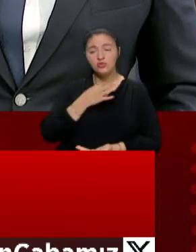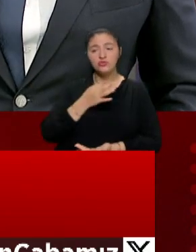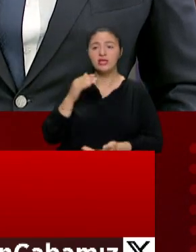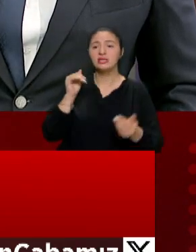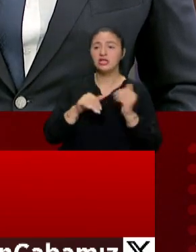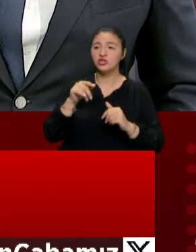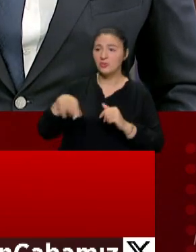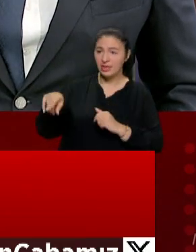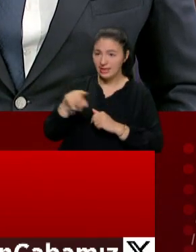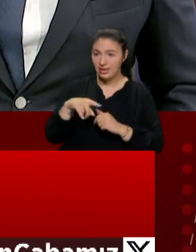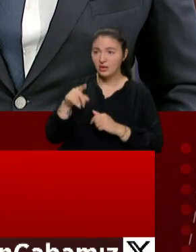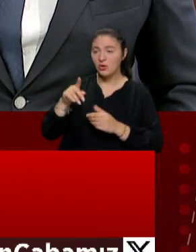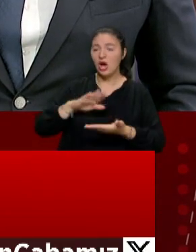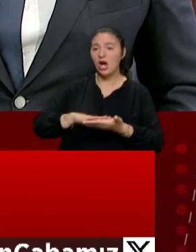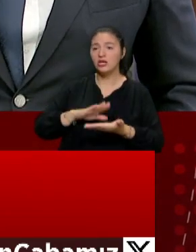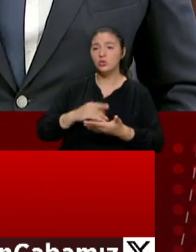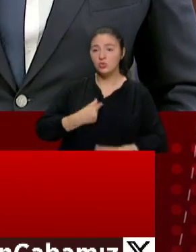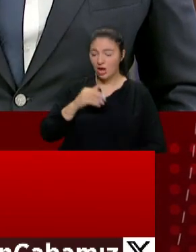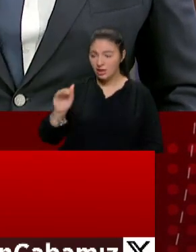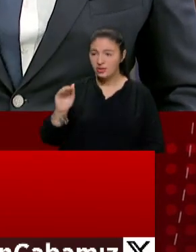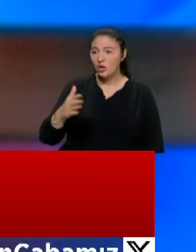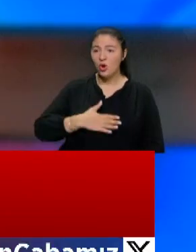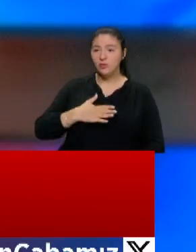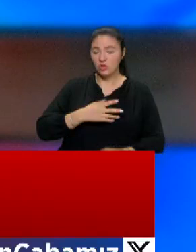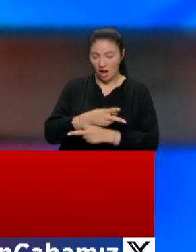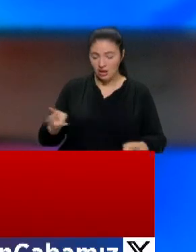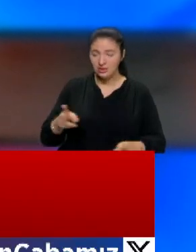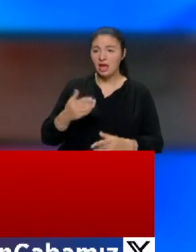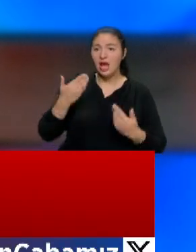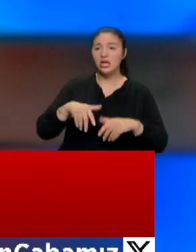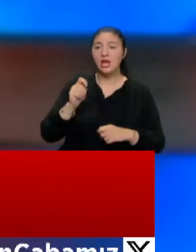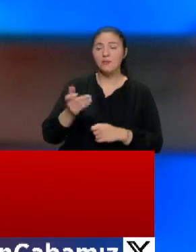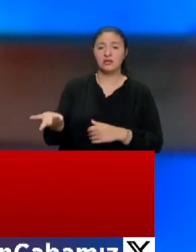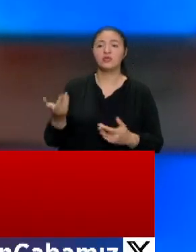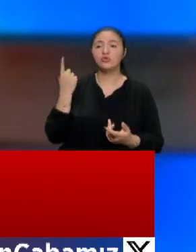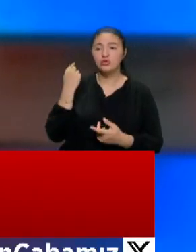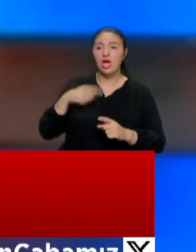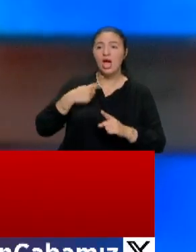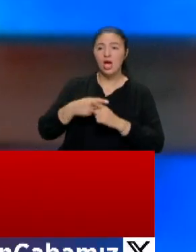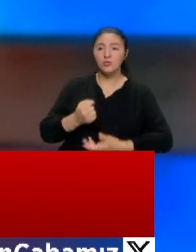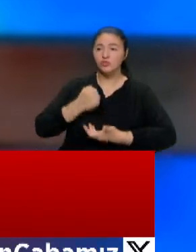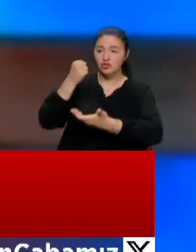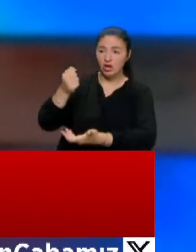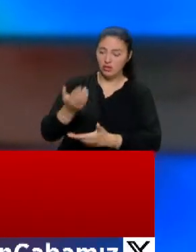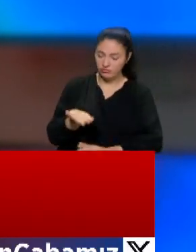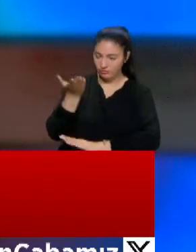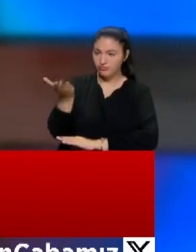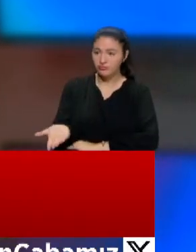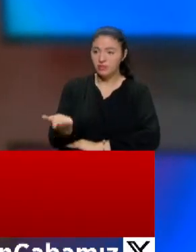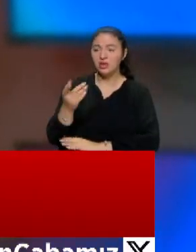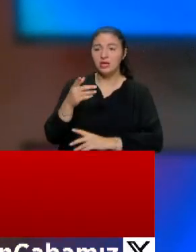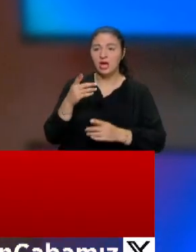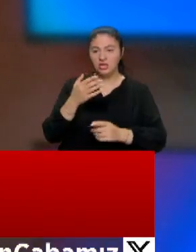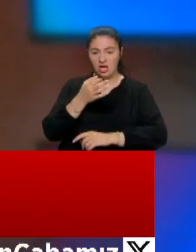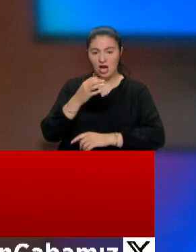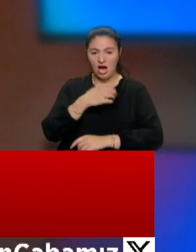seçmenlerimiz bu arkadaşları uyarın önümüzü açsınlar engellemekten Dün ek bütçe götürdük yani